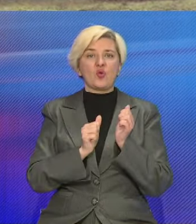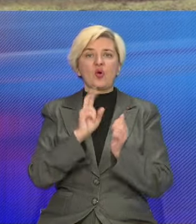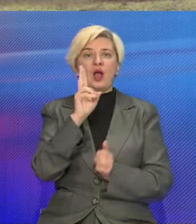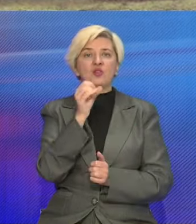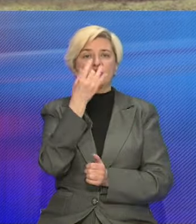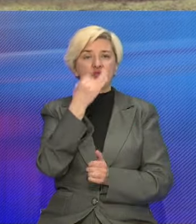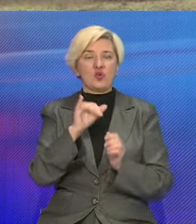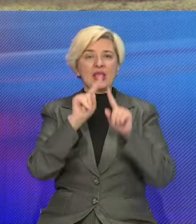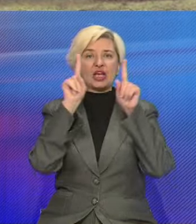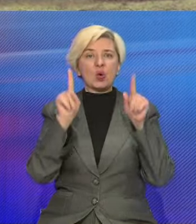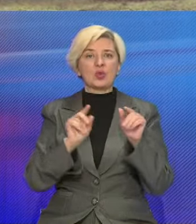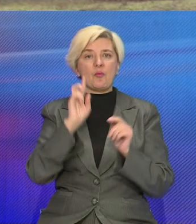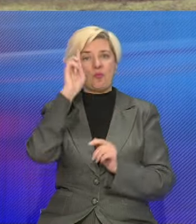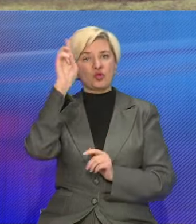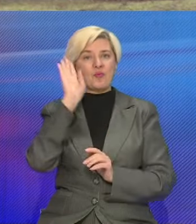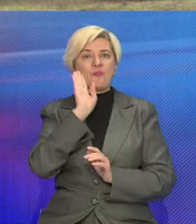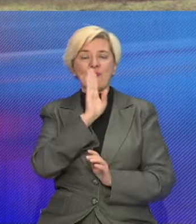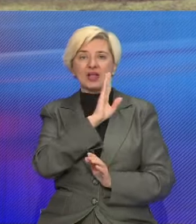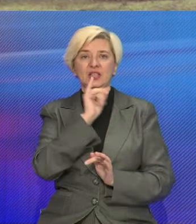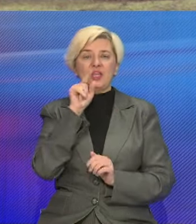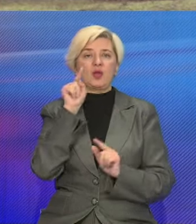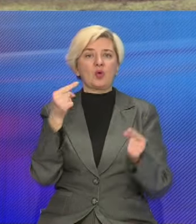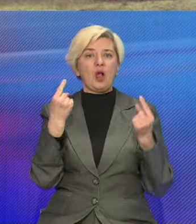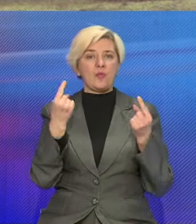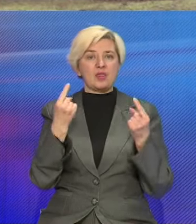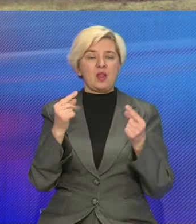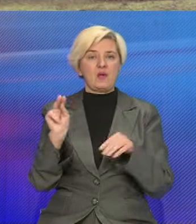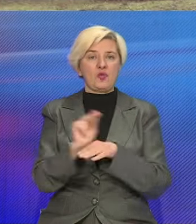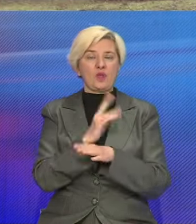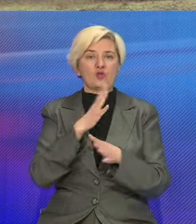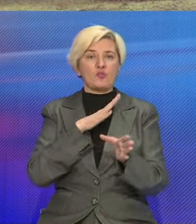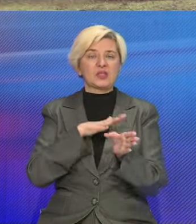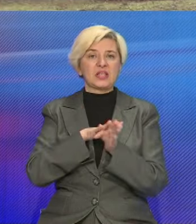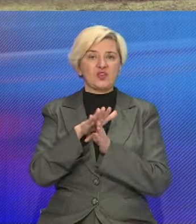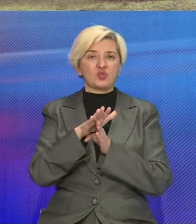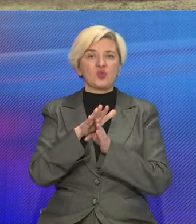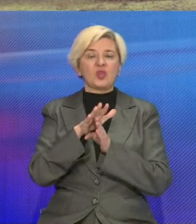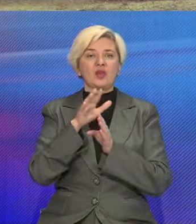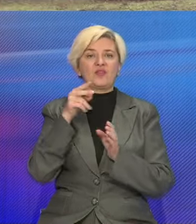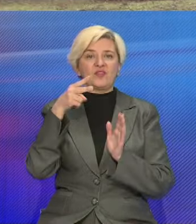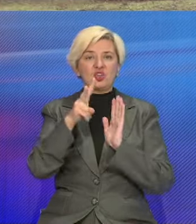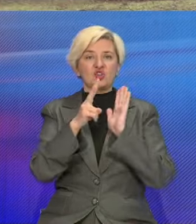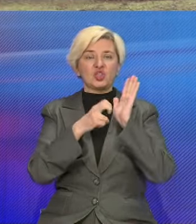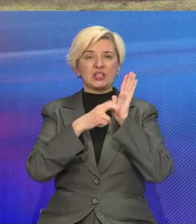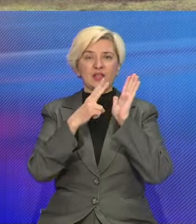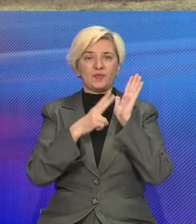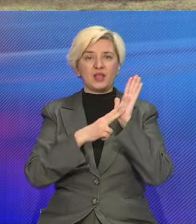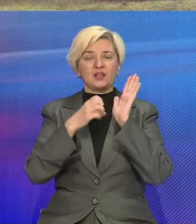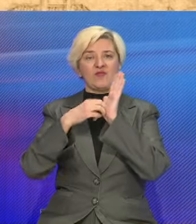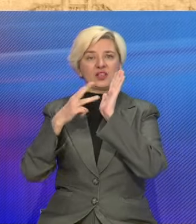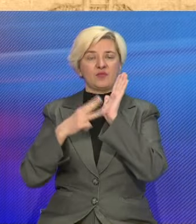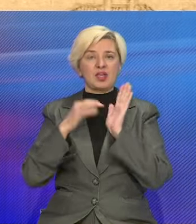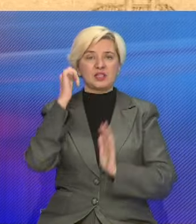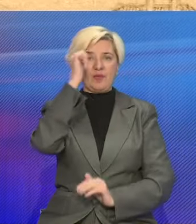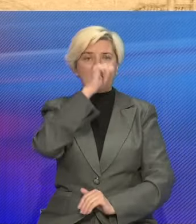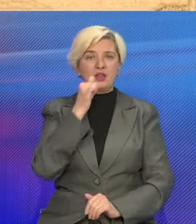тому капитальному ремонту, который был совершён в Каложе в 2017-18 годах.